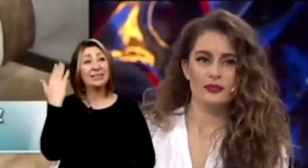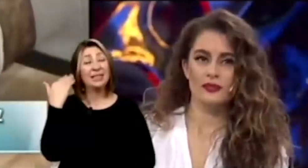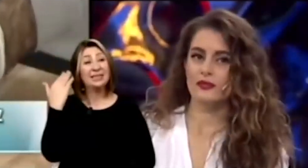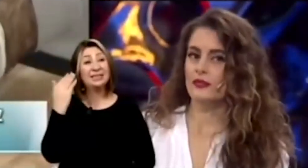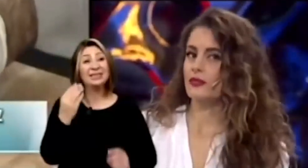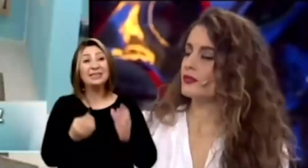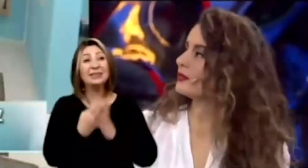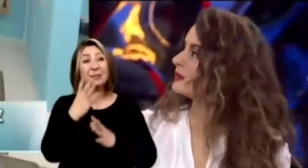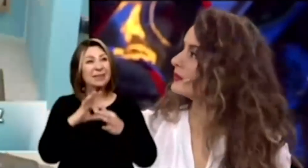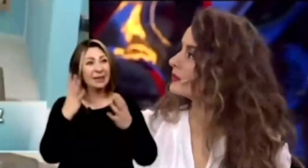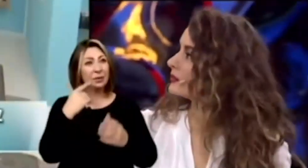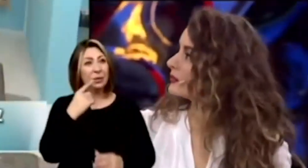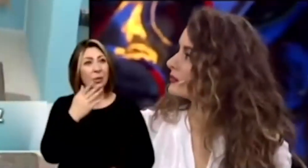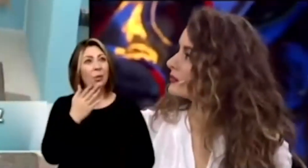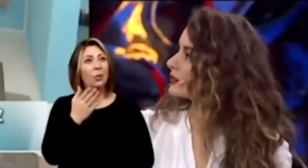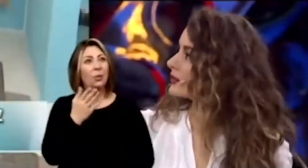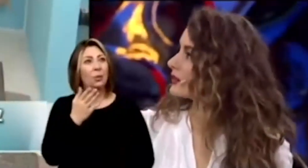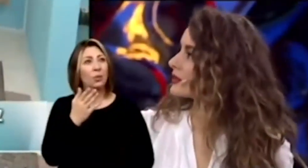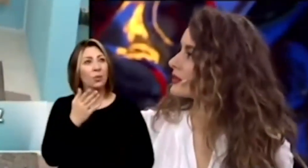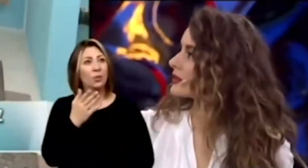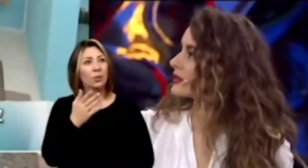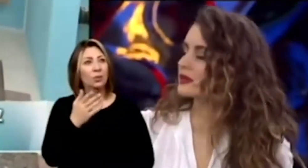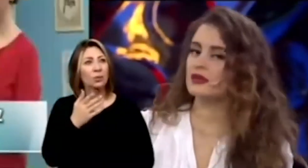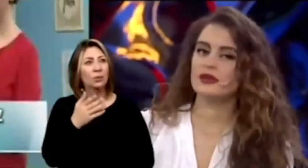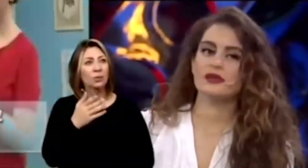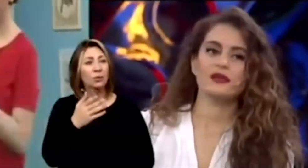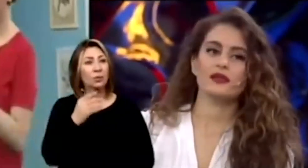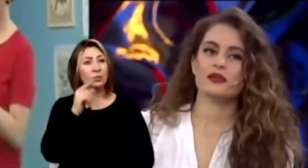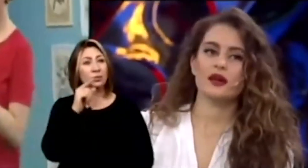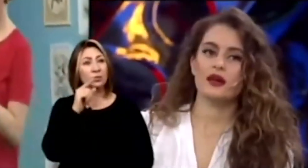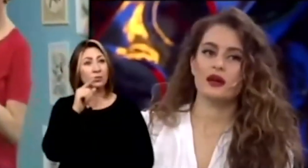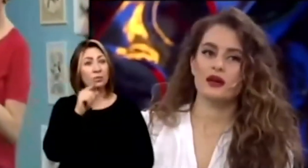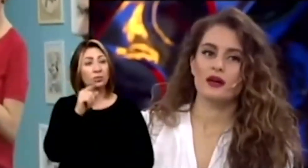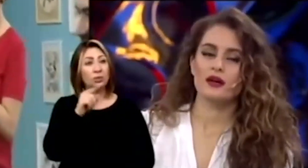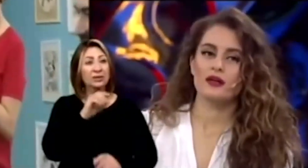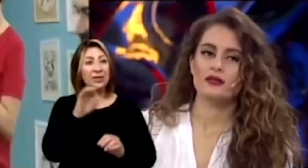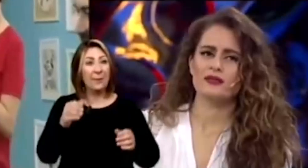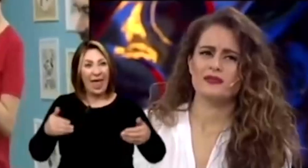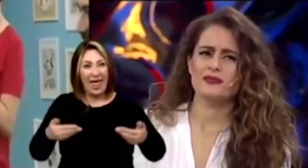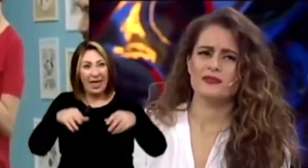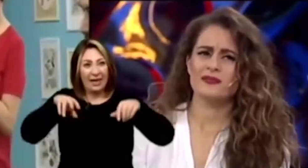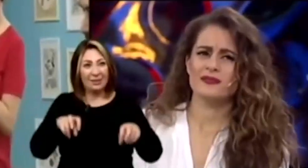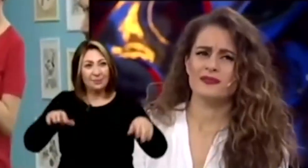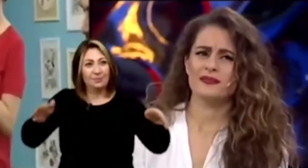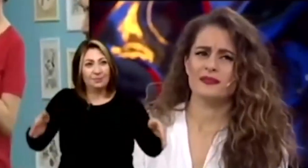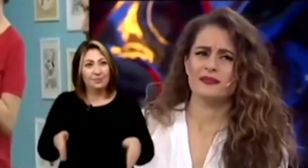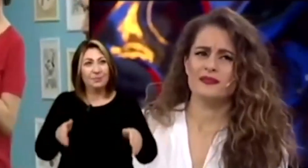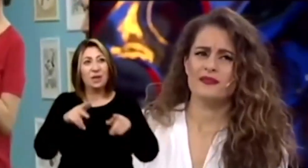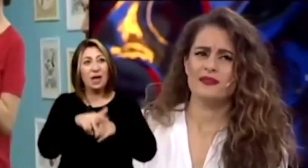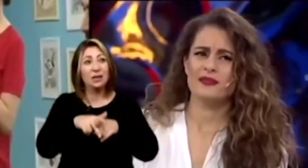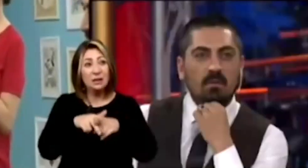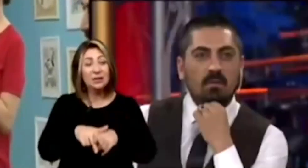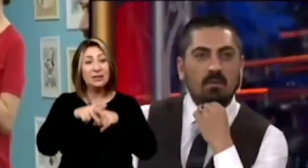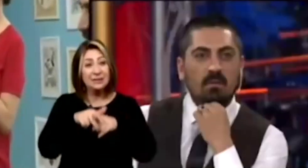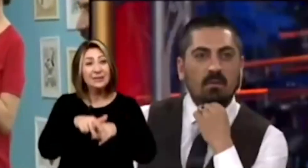çıkma sebebi dedik ya. Oh. Hani koymadık altına. Tamam. Şu... Tam eğerinin altına bunu sıkıştırdıkça habire